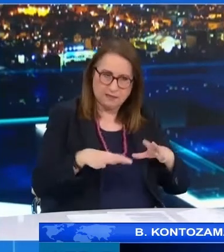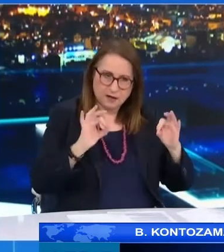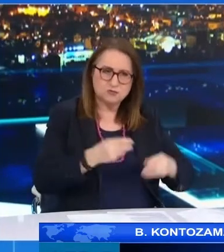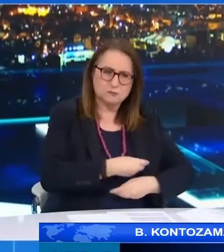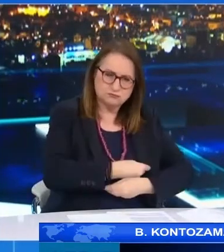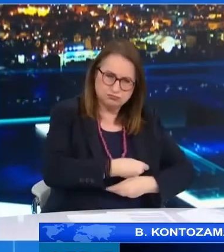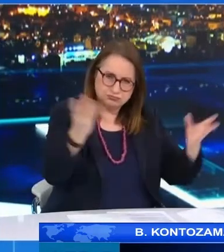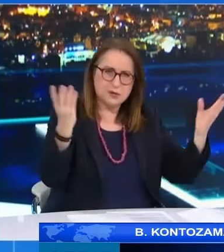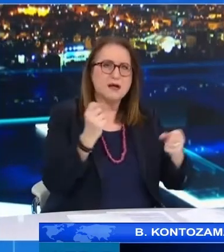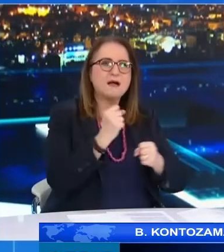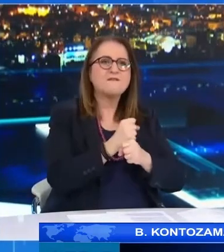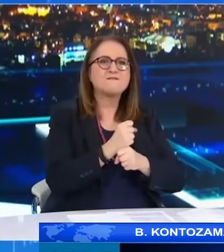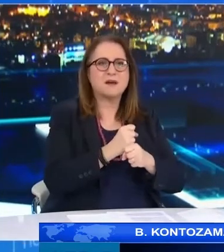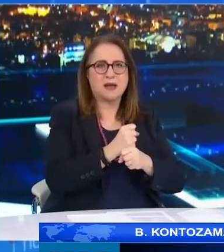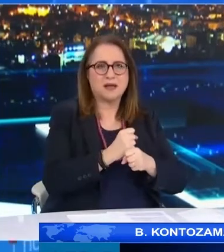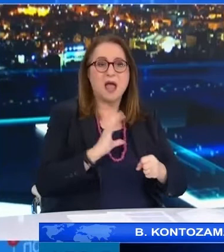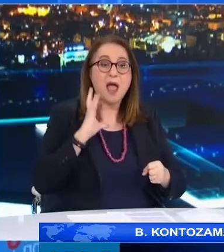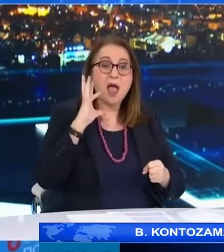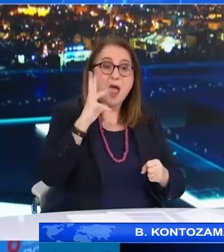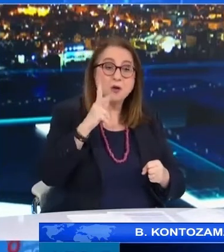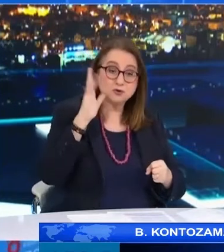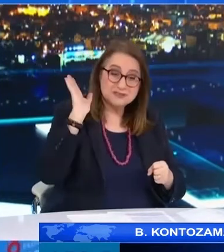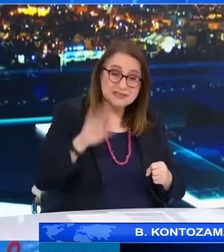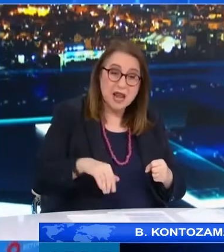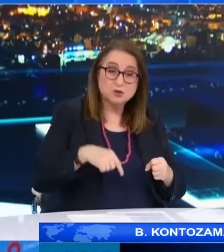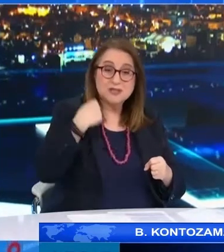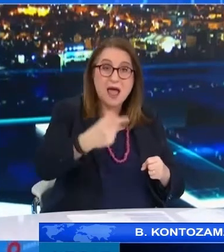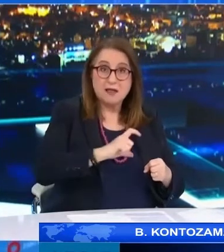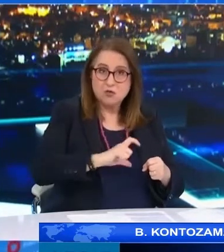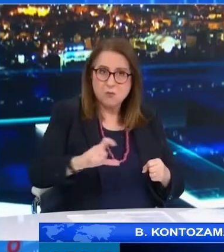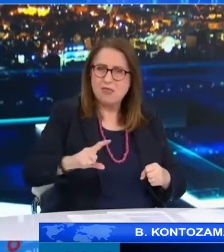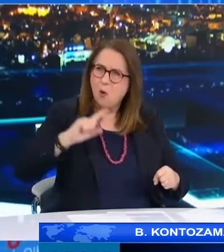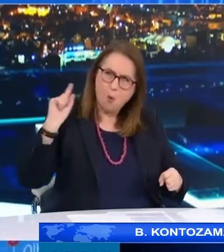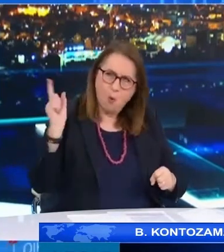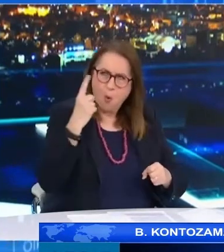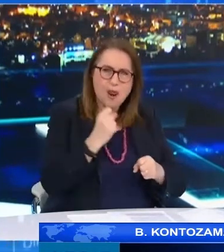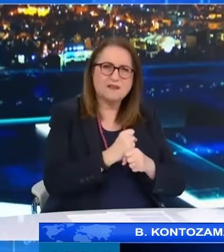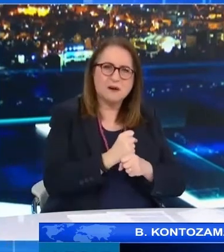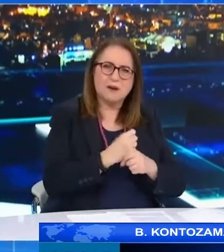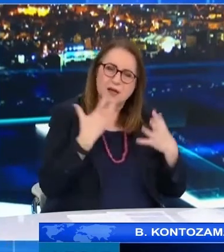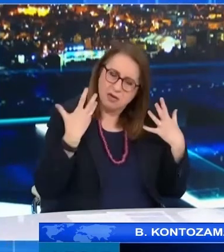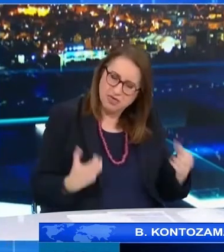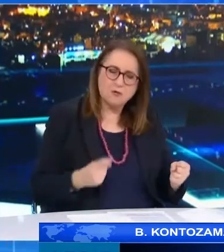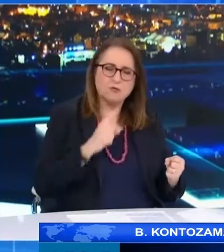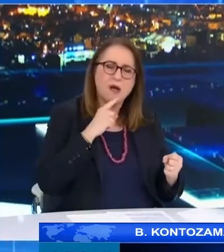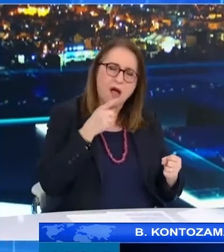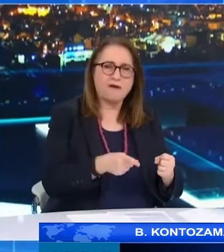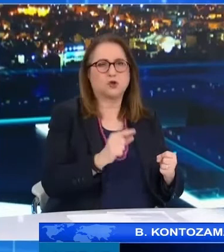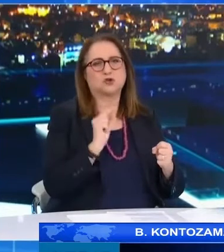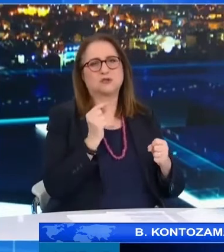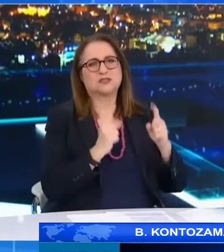καλώς εχόντων των πραγμάτων έως το τέλος της εβδομάδος τα φαρμακεία όλης της χώρας θα διαθέτουν